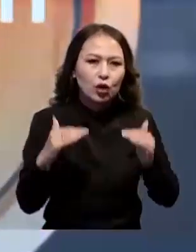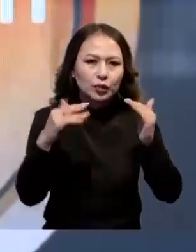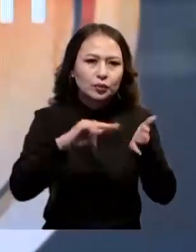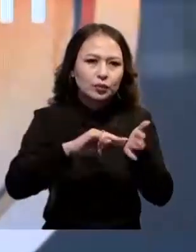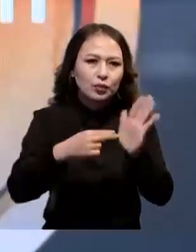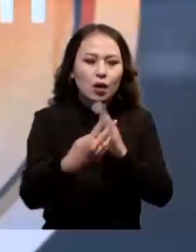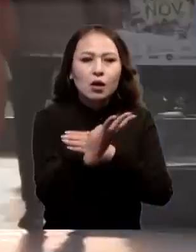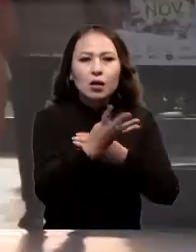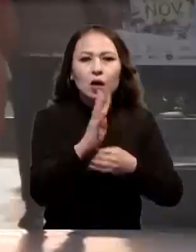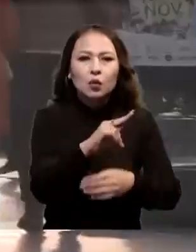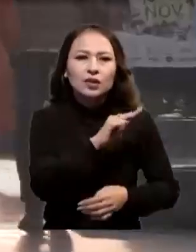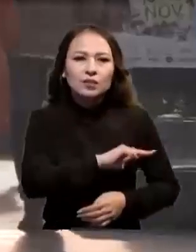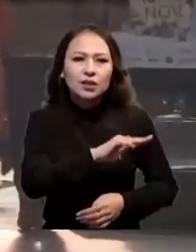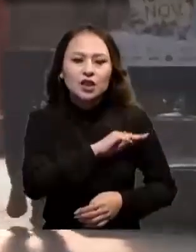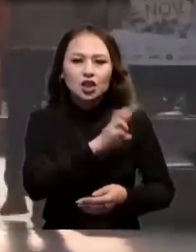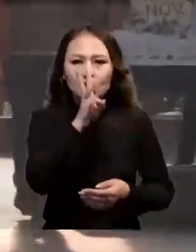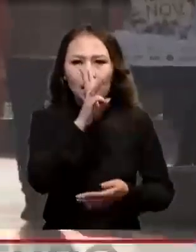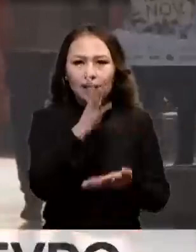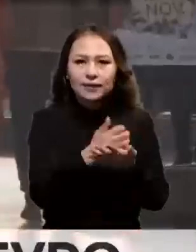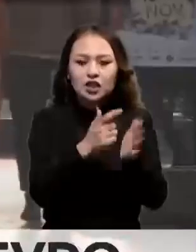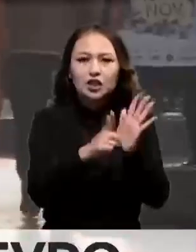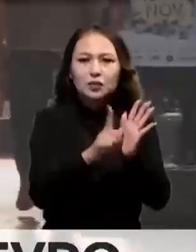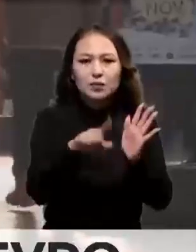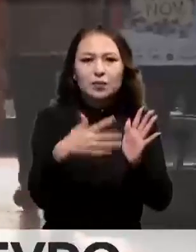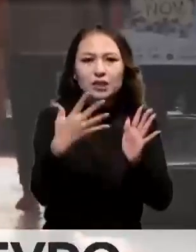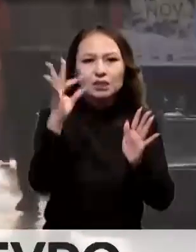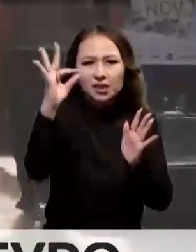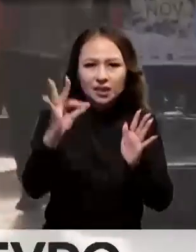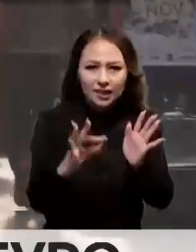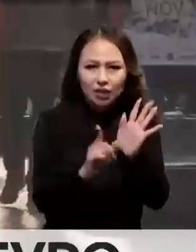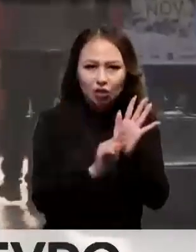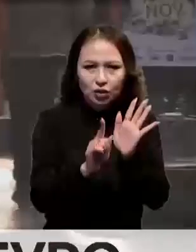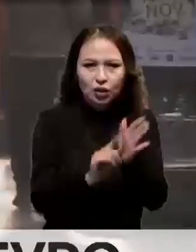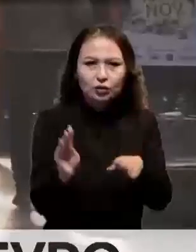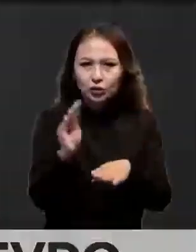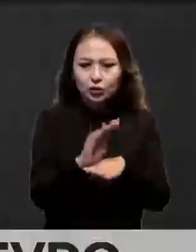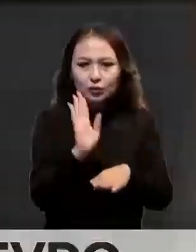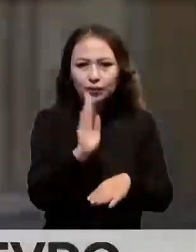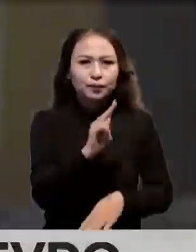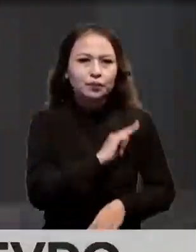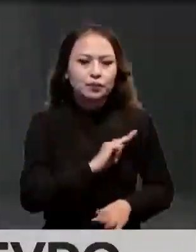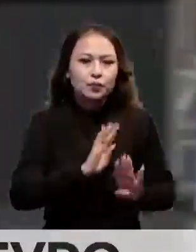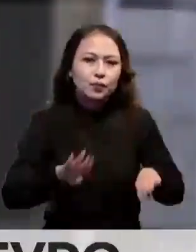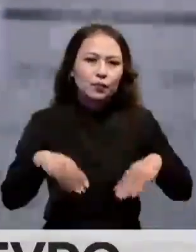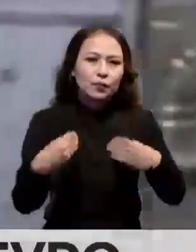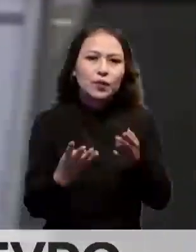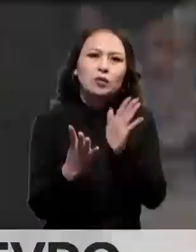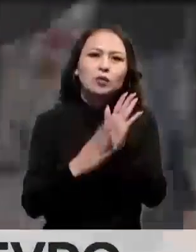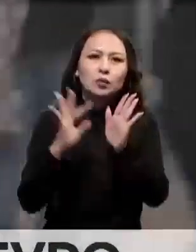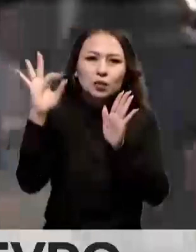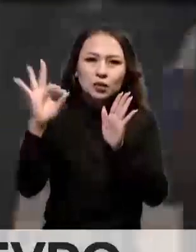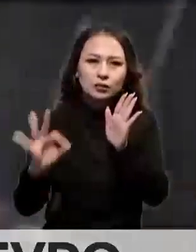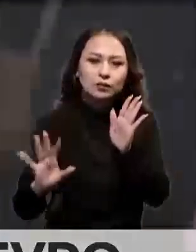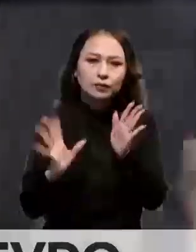дейін ұлғайтуға ниетті. Корольдікте қызметкерлер жалақысының 7,5%-ын зейнетақы жүйесіне құяды. Ал жұмыс